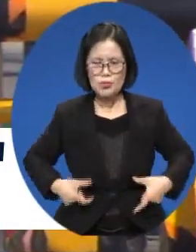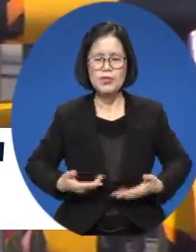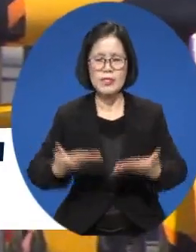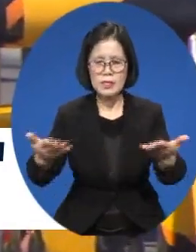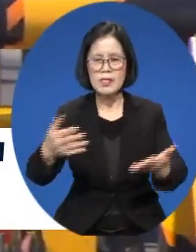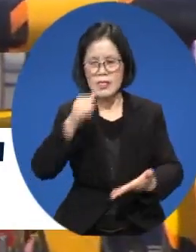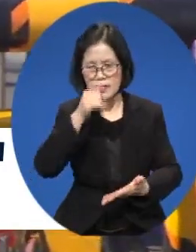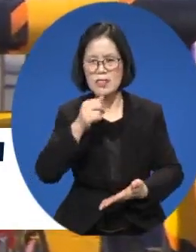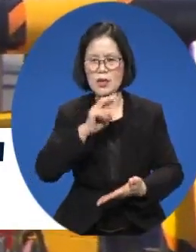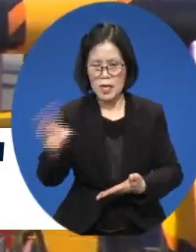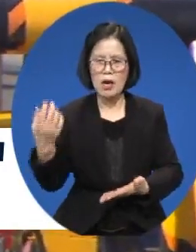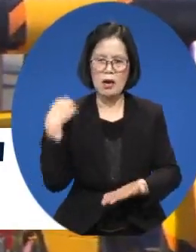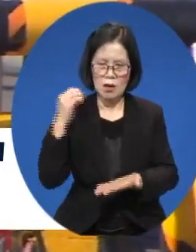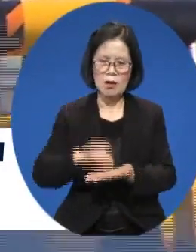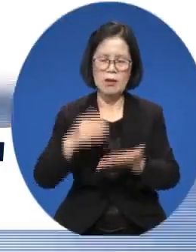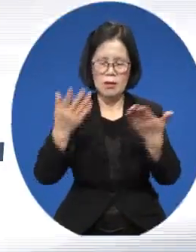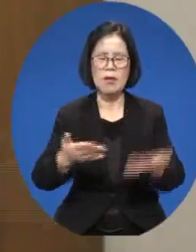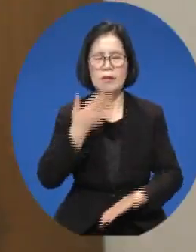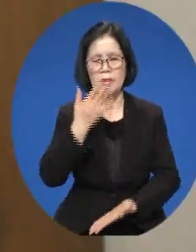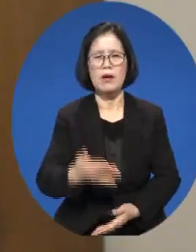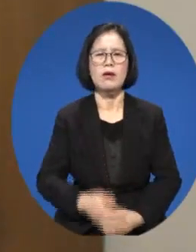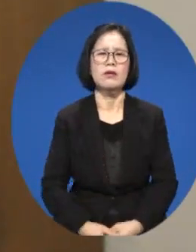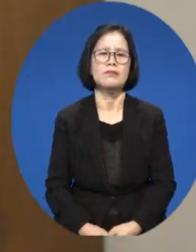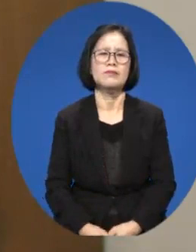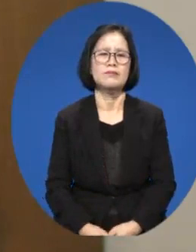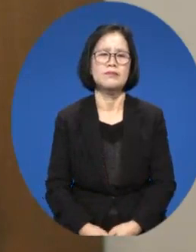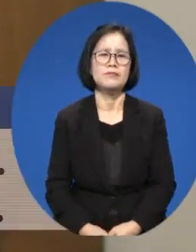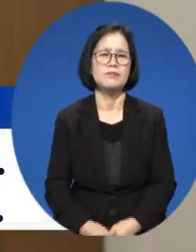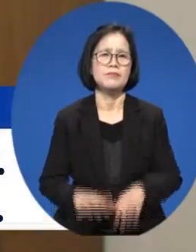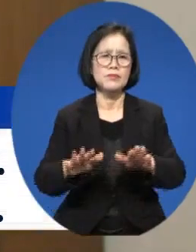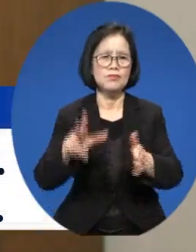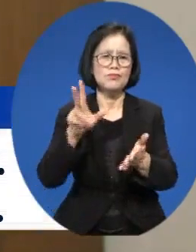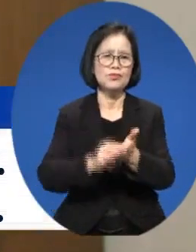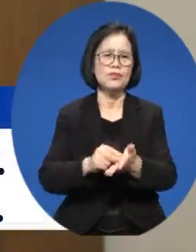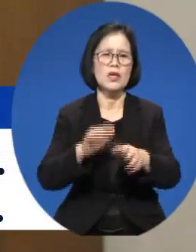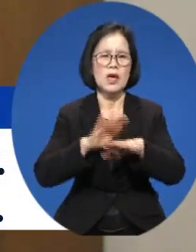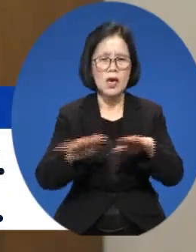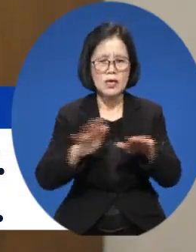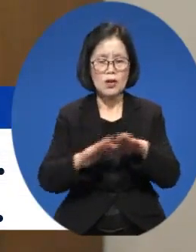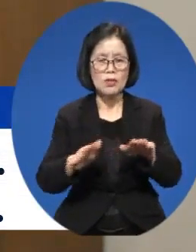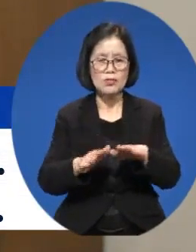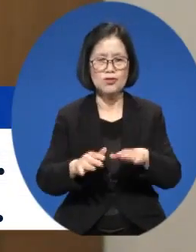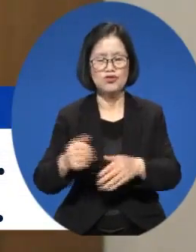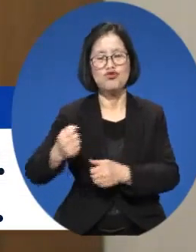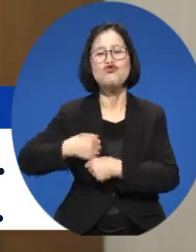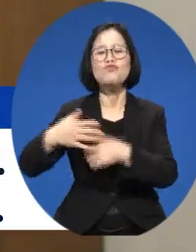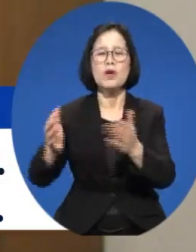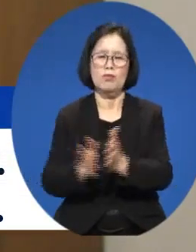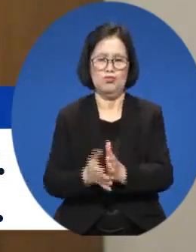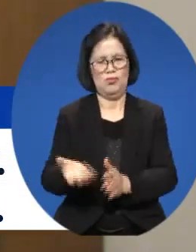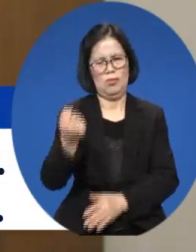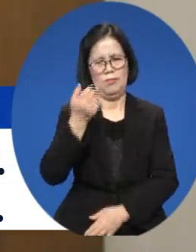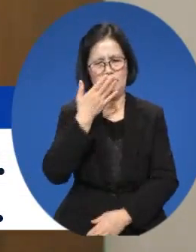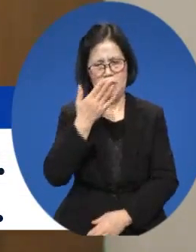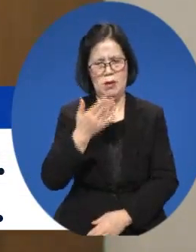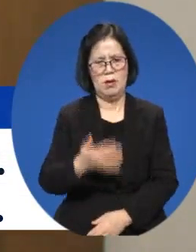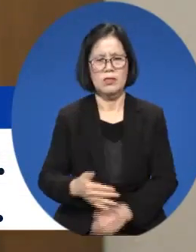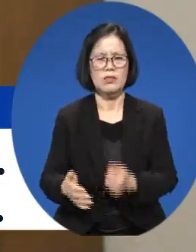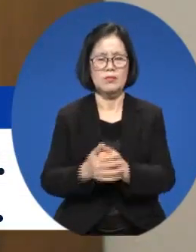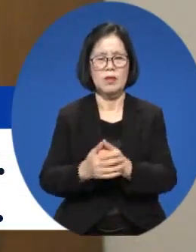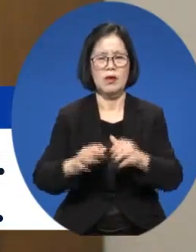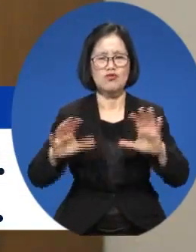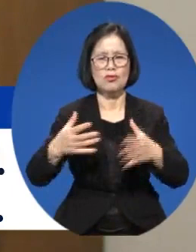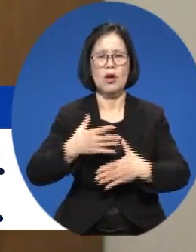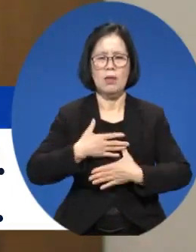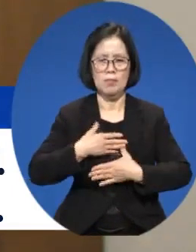돌려받을 수 있는 겁니다 현실적으로 이 문제 해결의 키는 국방부가 가지고 있습니다 그래서 국가